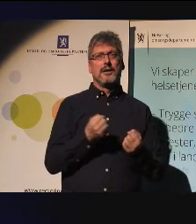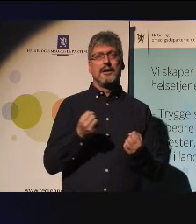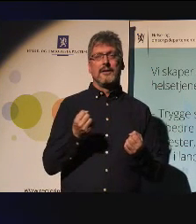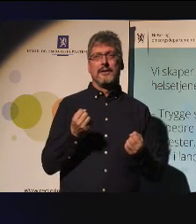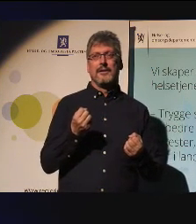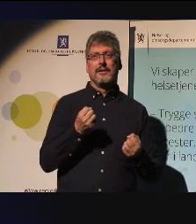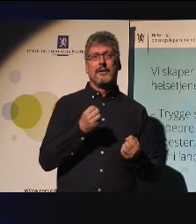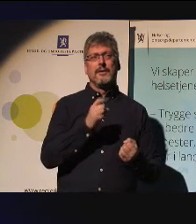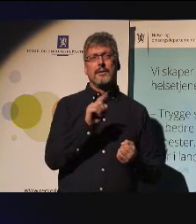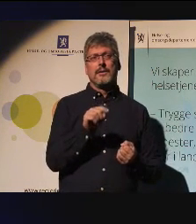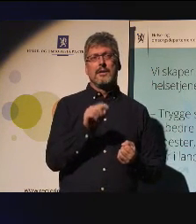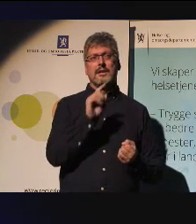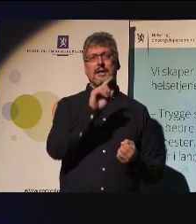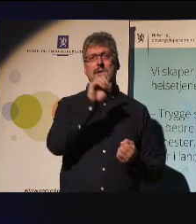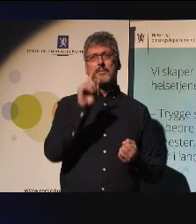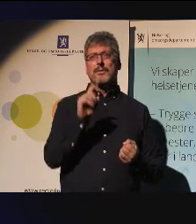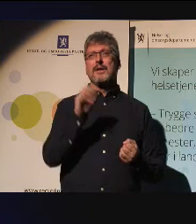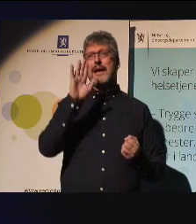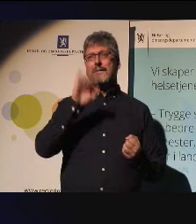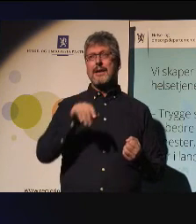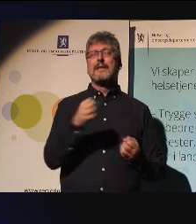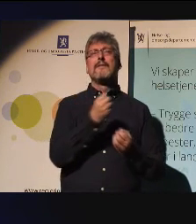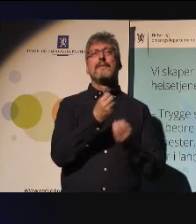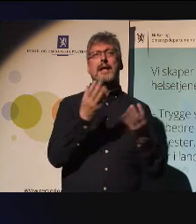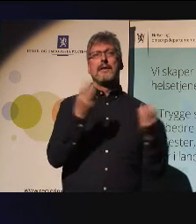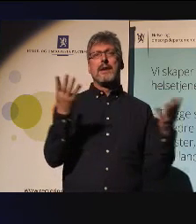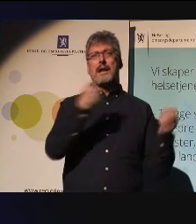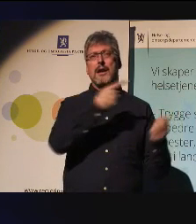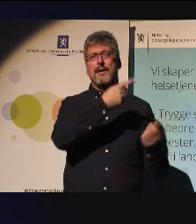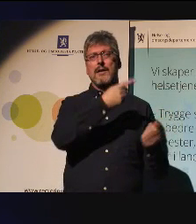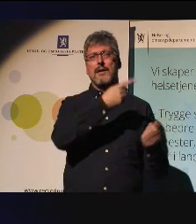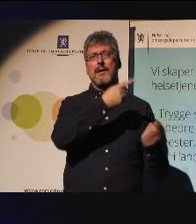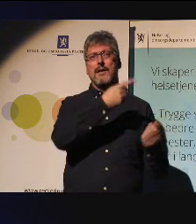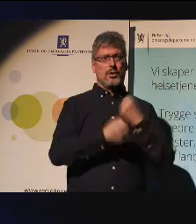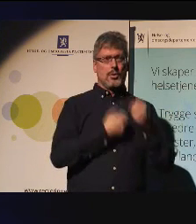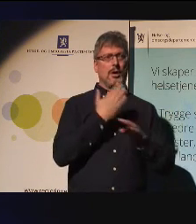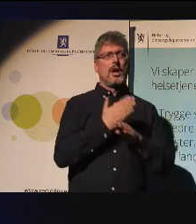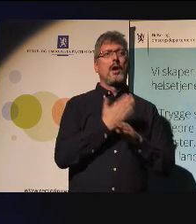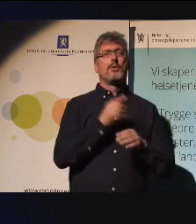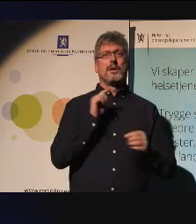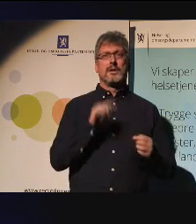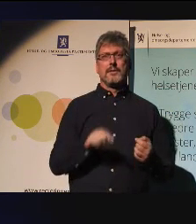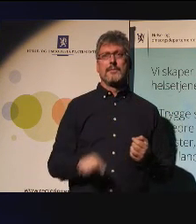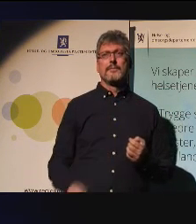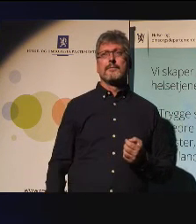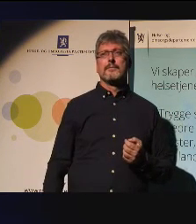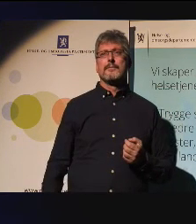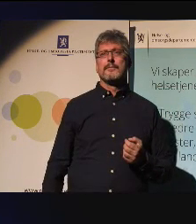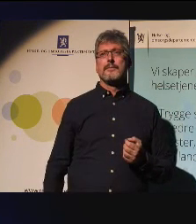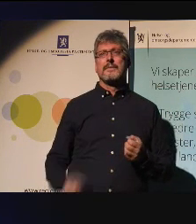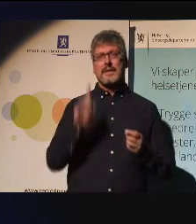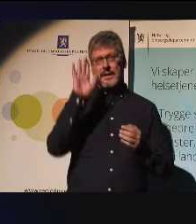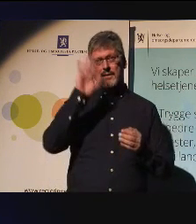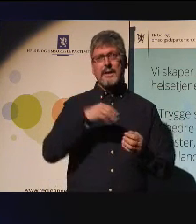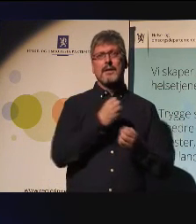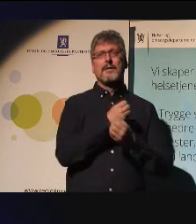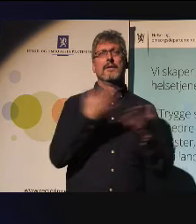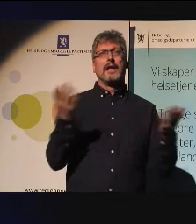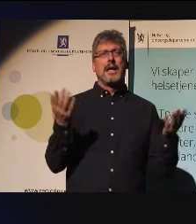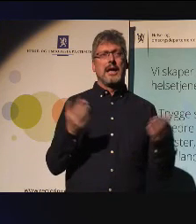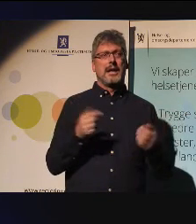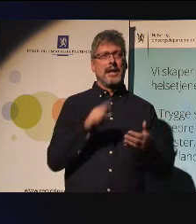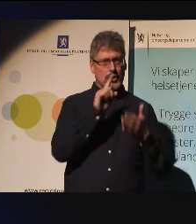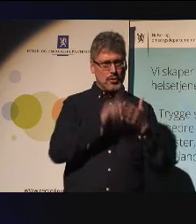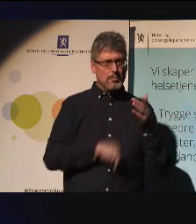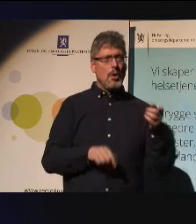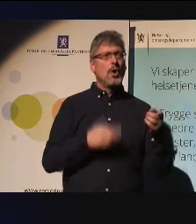spørsmål. Og jeg vet at stadig flere av dere gjør nettopp det. Jeg vet at stadig flere av dere spør